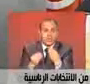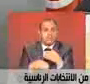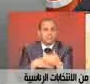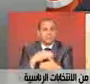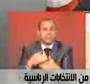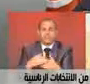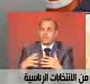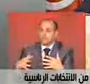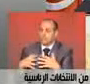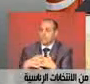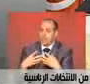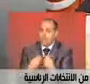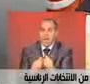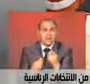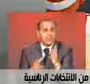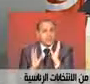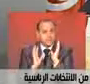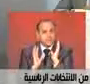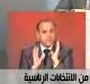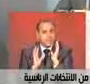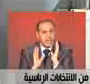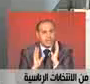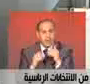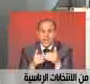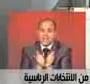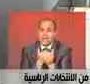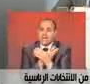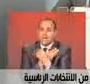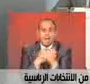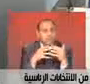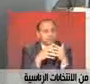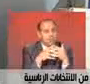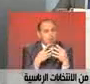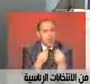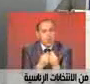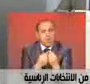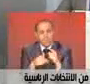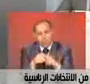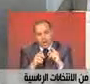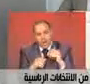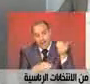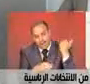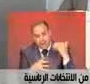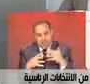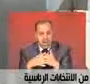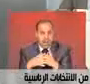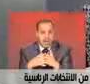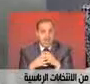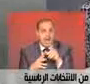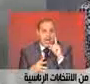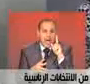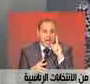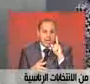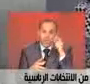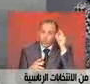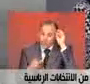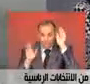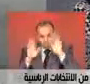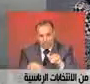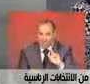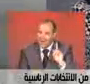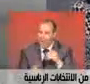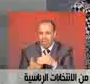نهج التوافق والتشارك الذي سلكته الحركة مع شركائها في المرحلة السابقة حتى لا تسقط البلاد في نهج